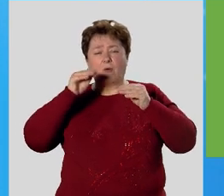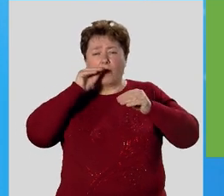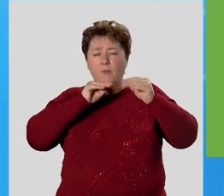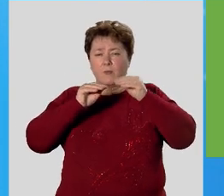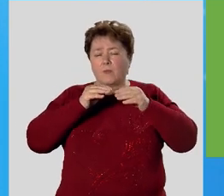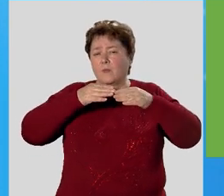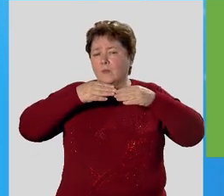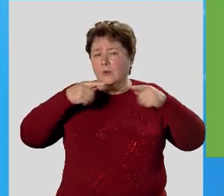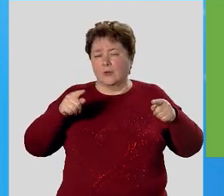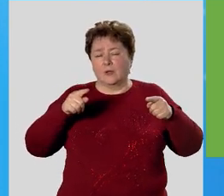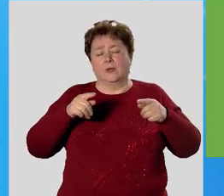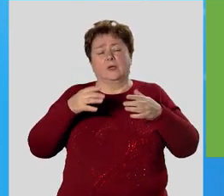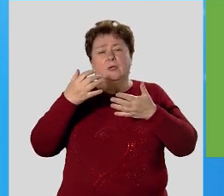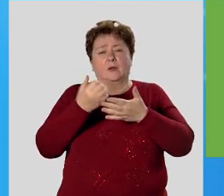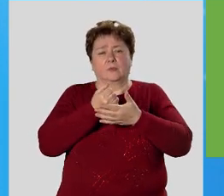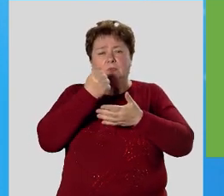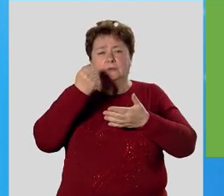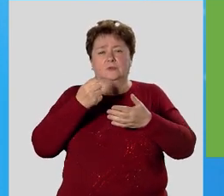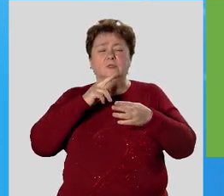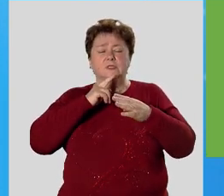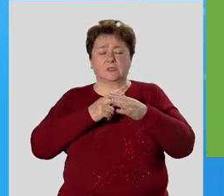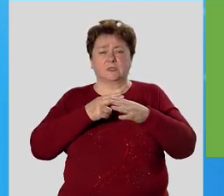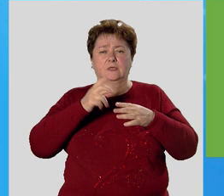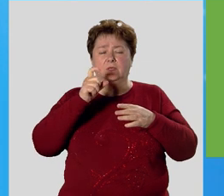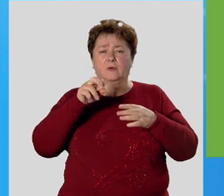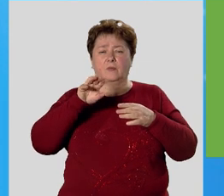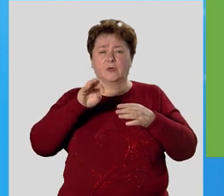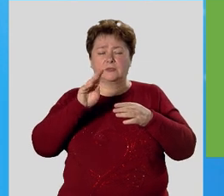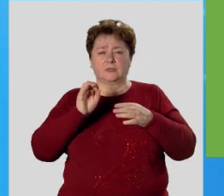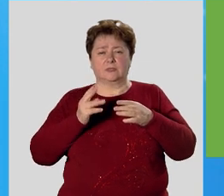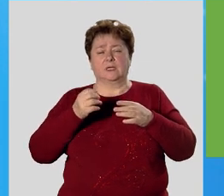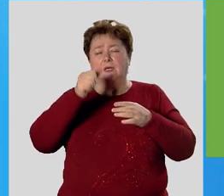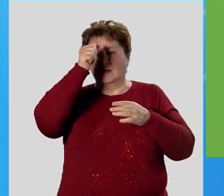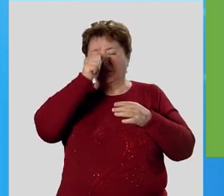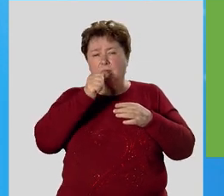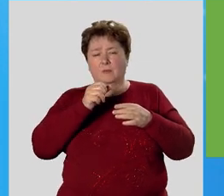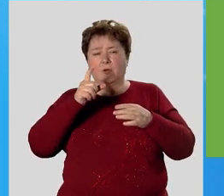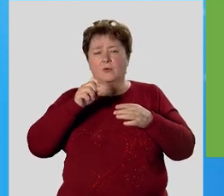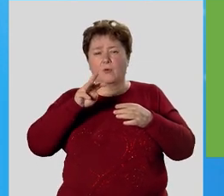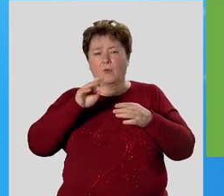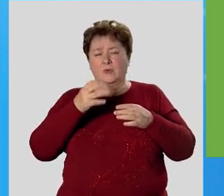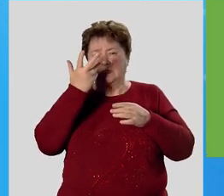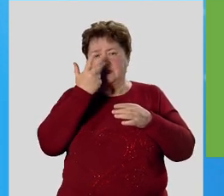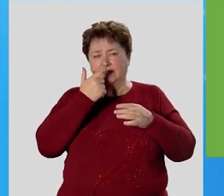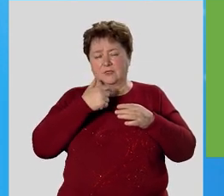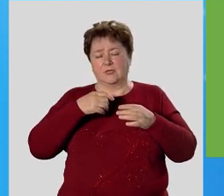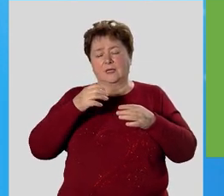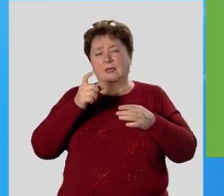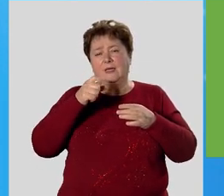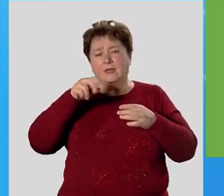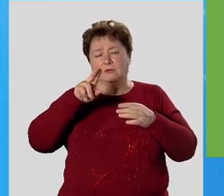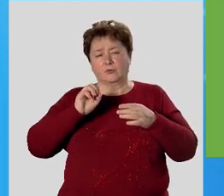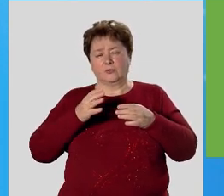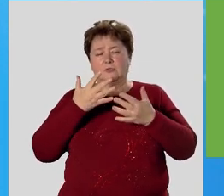упаковываются порознь и образуют сестринские хроматиды от греческого «хрома» – цвет и